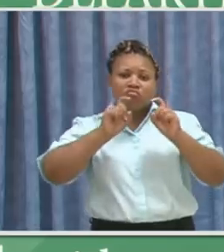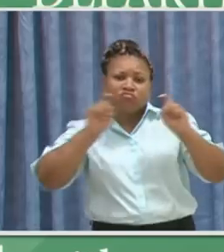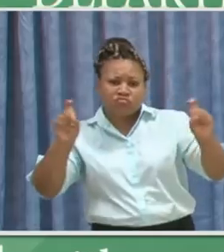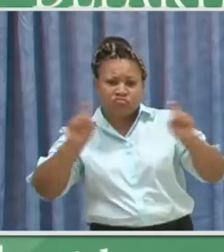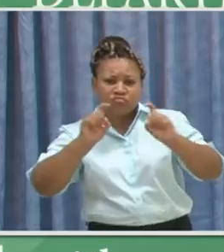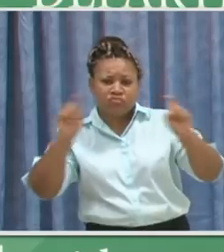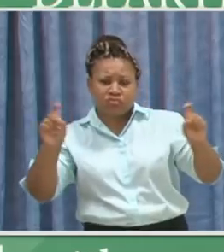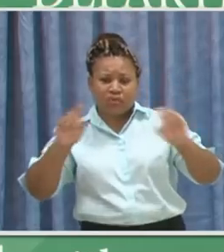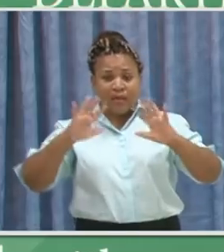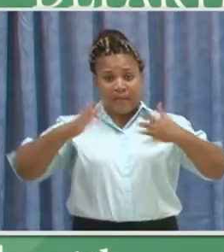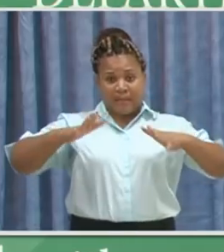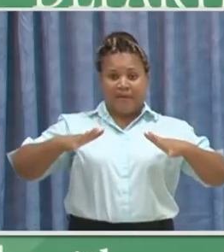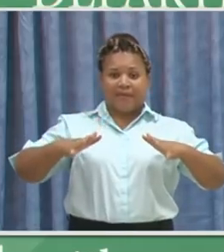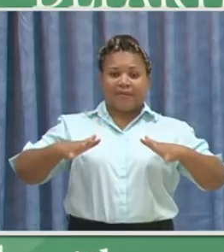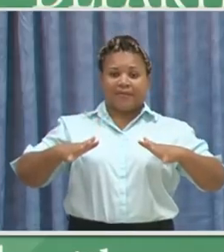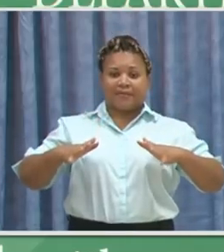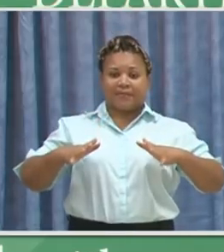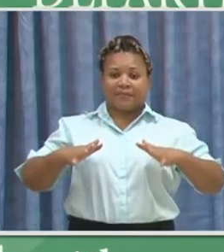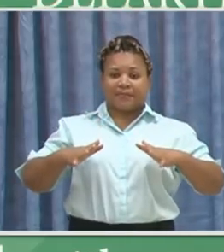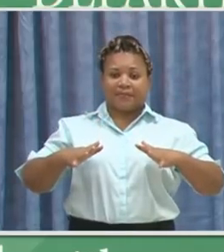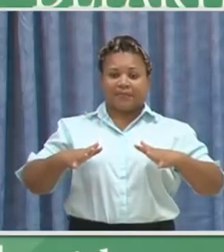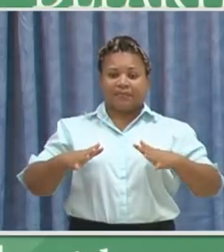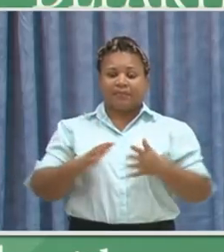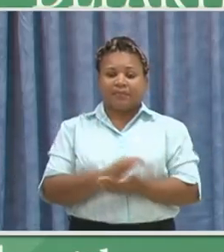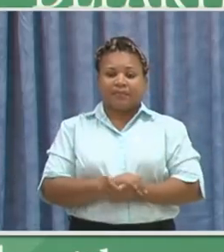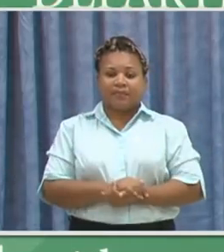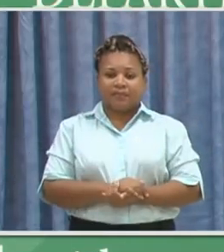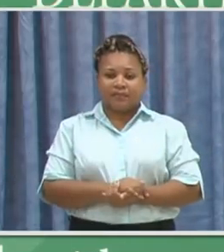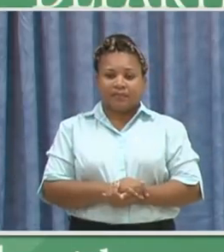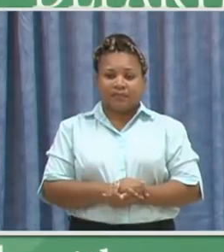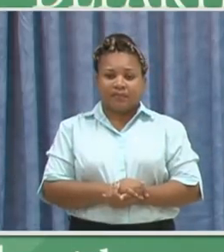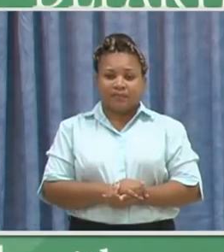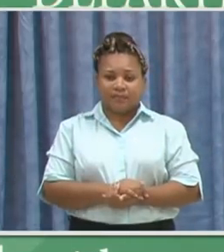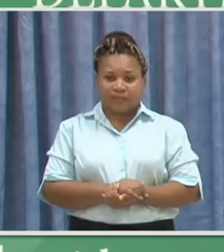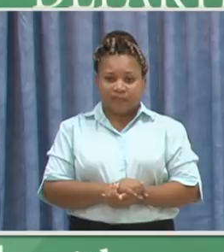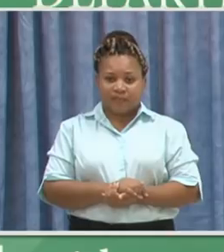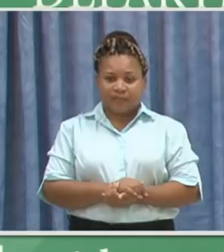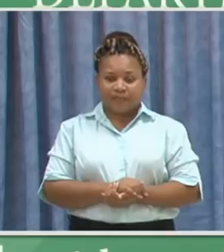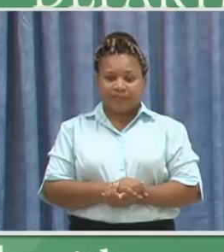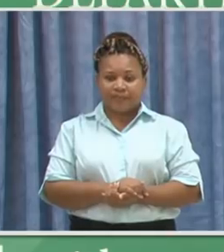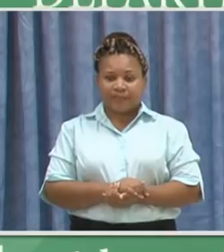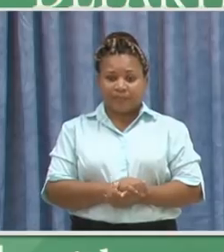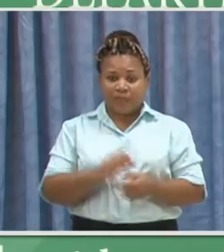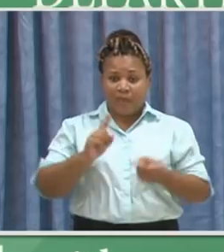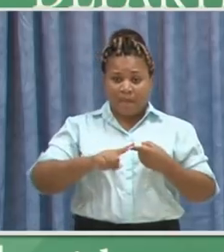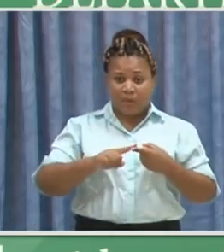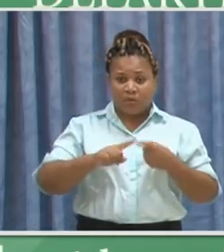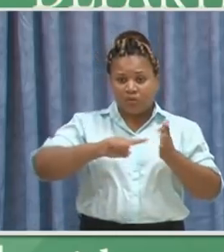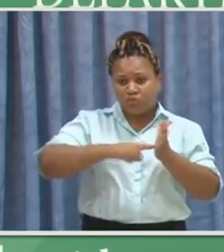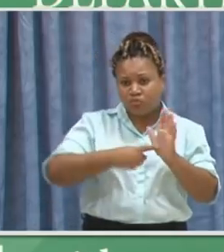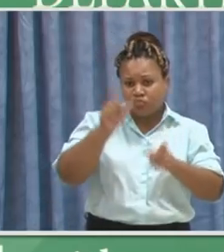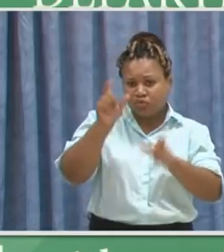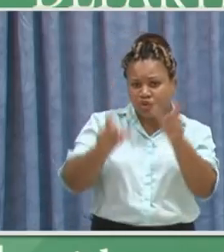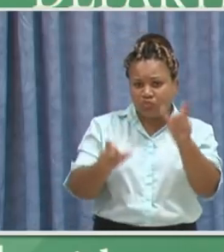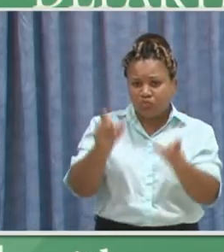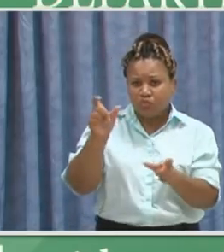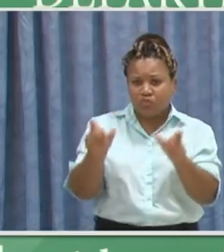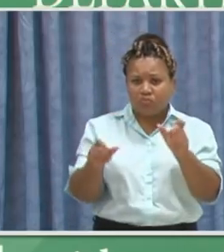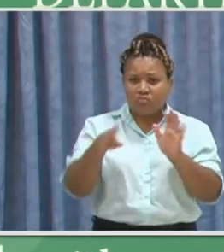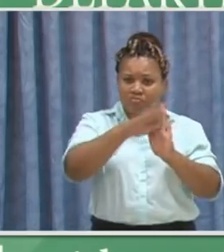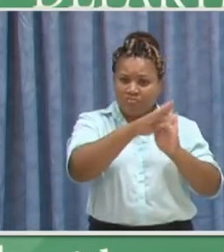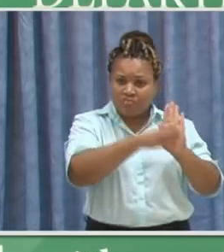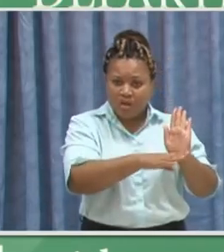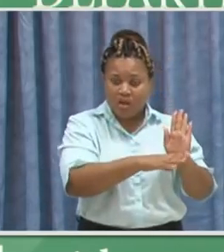faire ce que tout le monde. Il même pas. C'est-à-dire, nous pouvons suivre les bonnes consignes et les bonnes